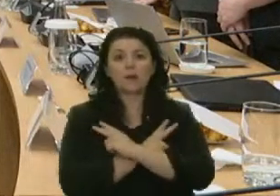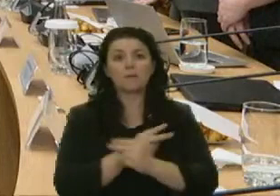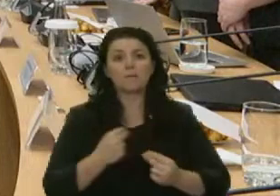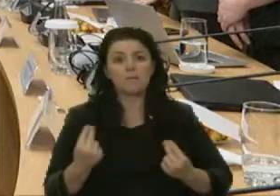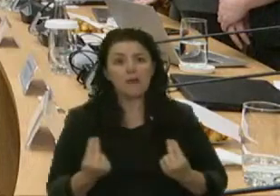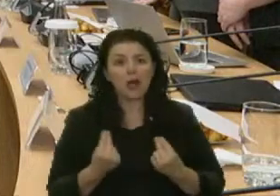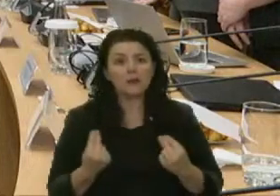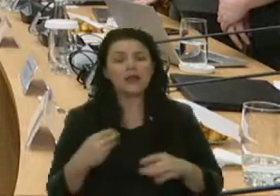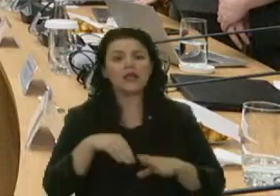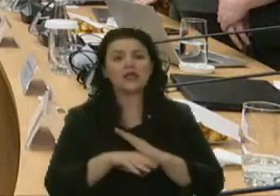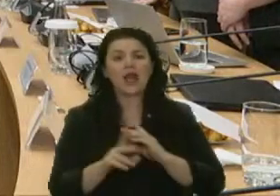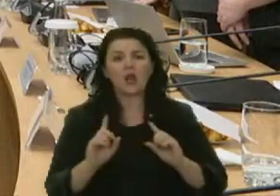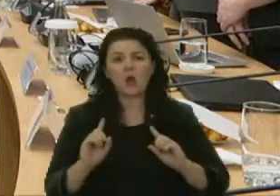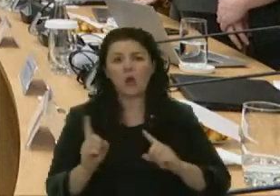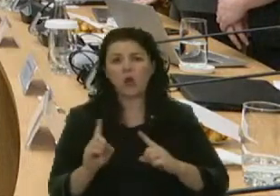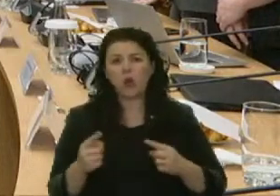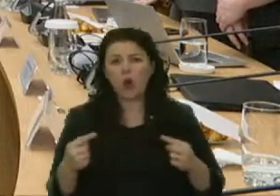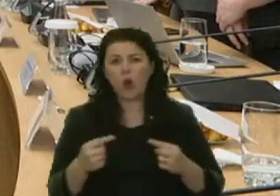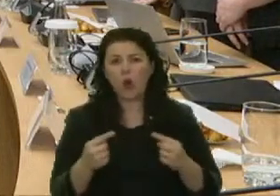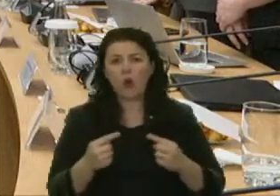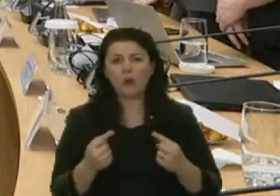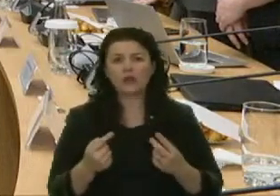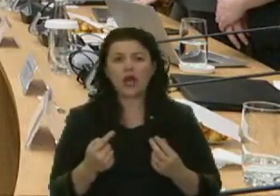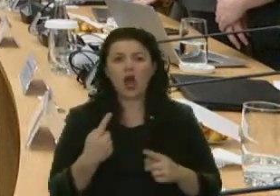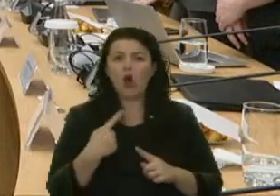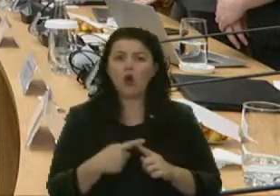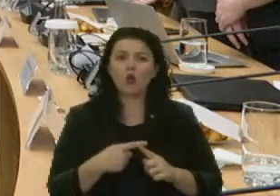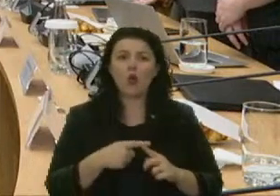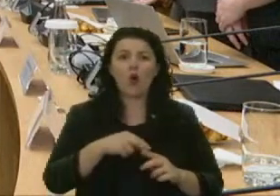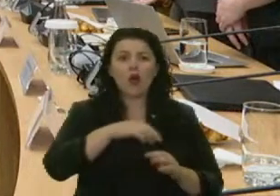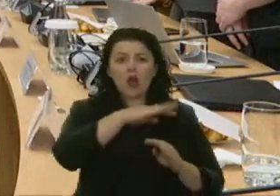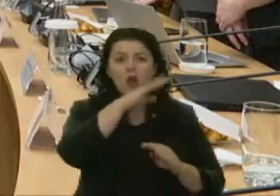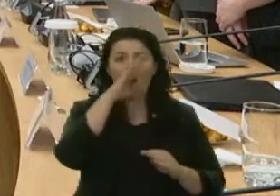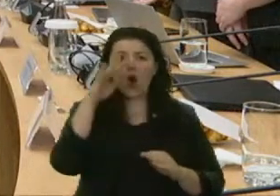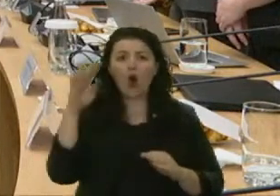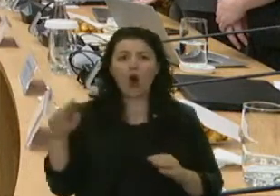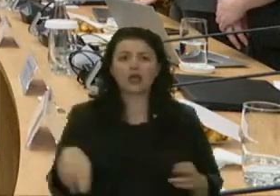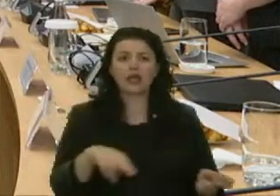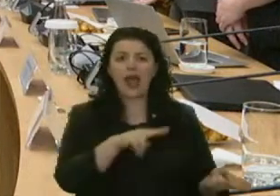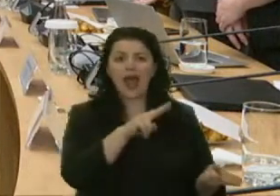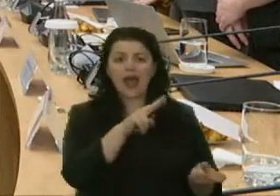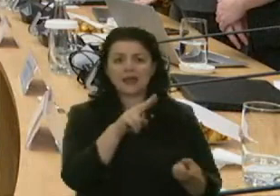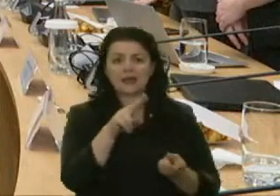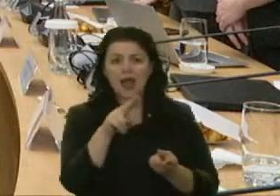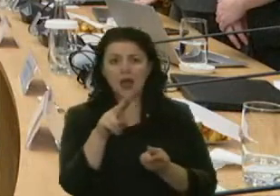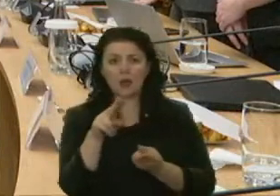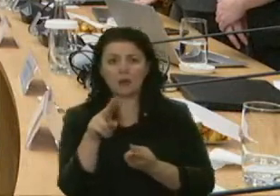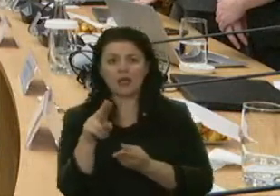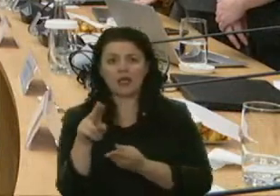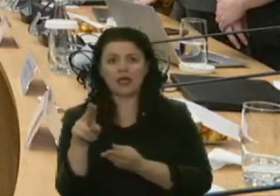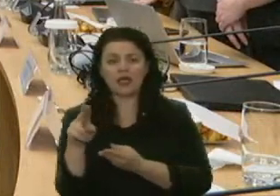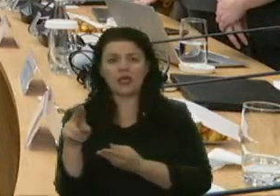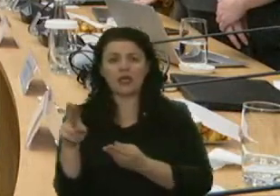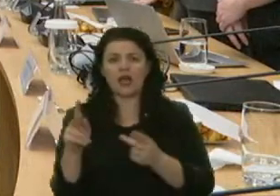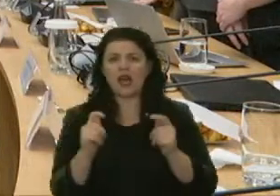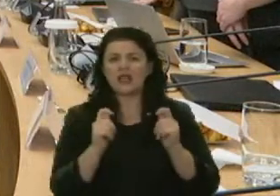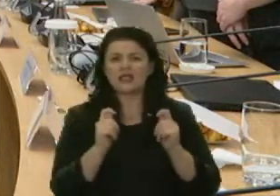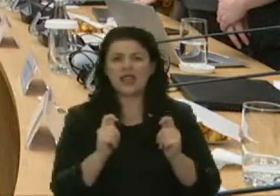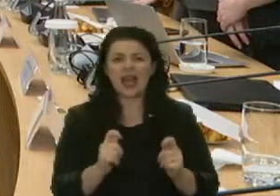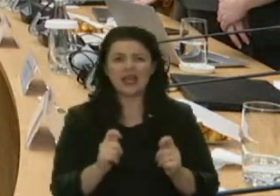murim mai bine lupt cu glorie de